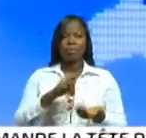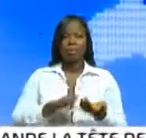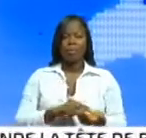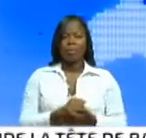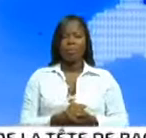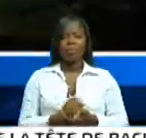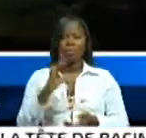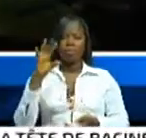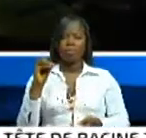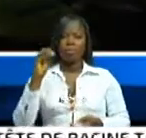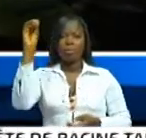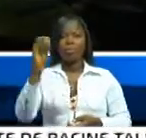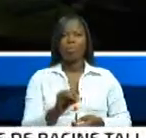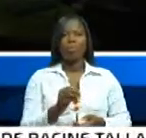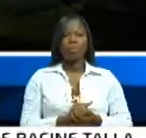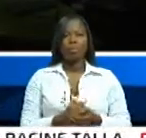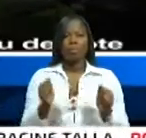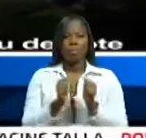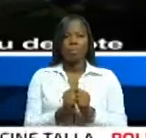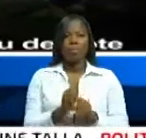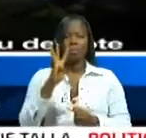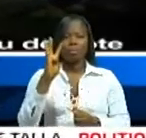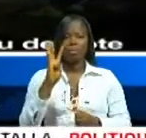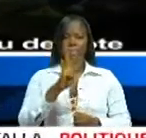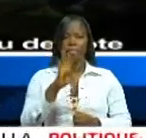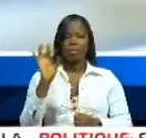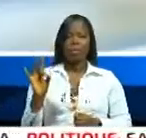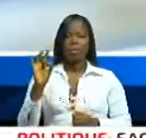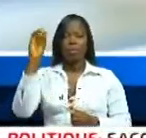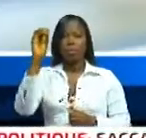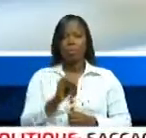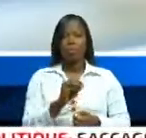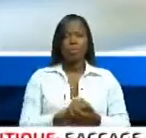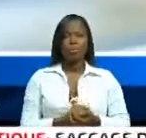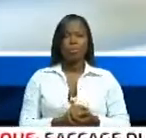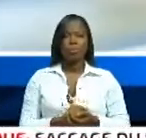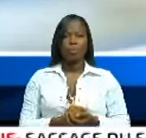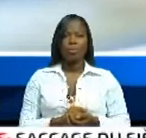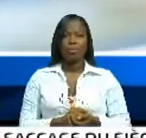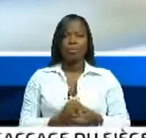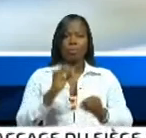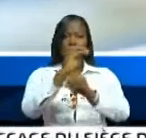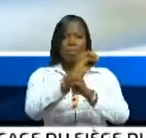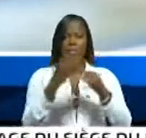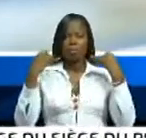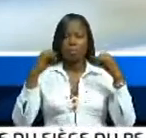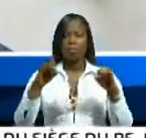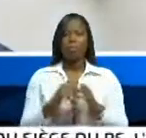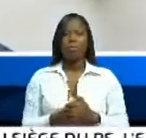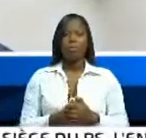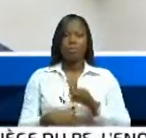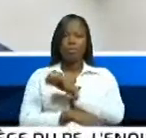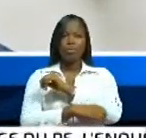1% quand son rival jean ping avec à 48,9 23% des suffrages l'opposant dénonçant scrutin a truqué